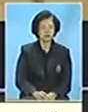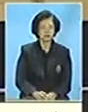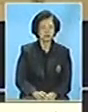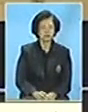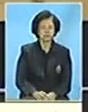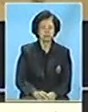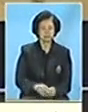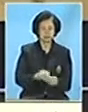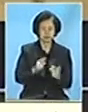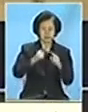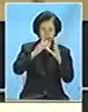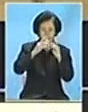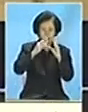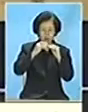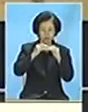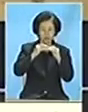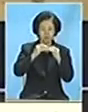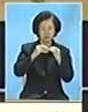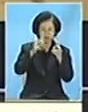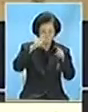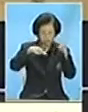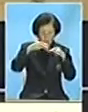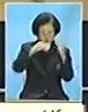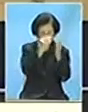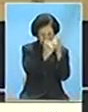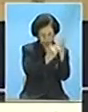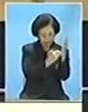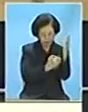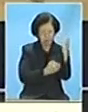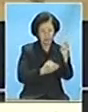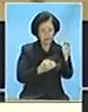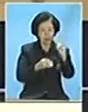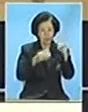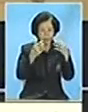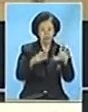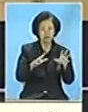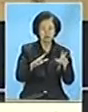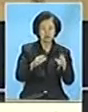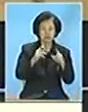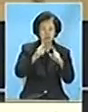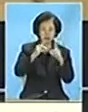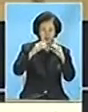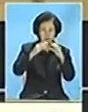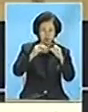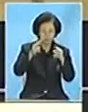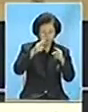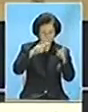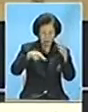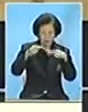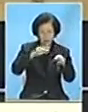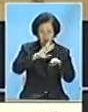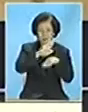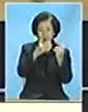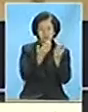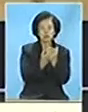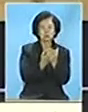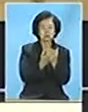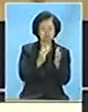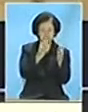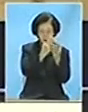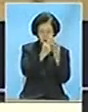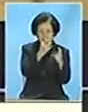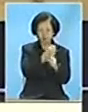เมื่อที่ประชุมได้พิจารณาเรียงตามมาตราจบแล้วต่อไปจะขอให้ที่ประชุมพิจารณาทั้งร่างเป็นการสรุปอีกครั้งหนึ่งค่ะซึ่งสมาชิกอาจ